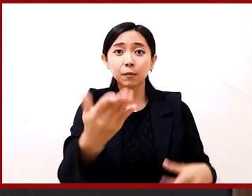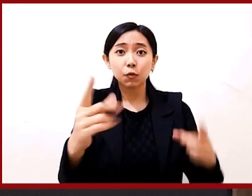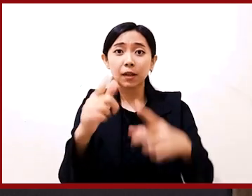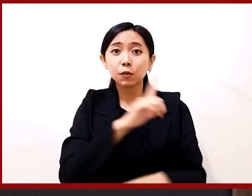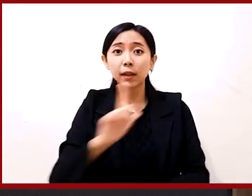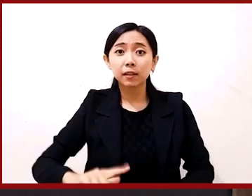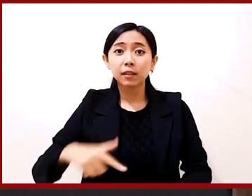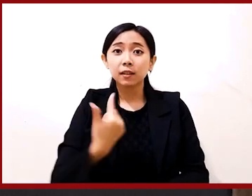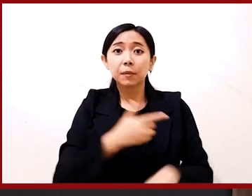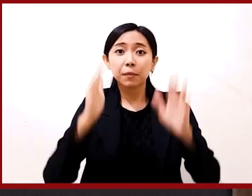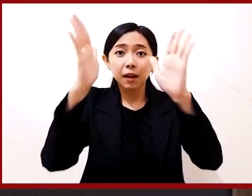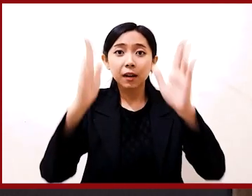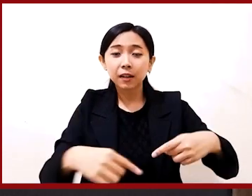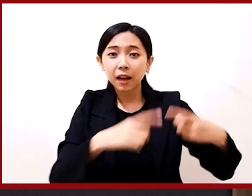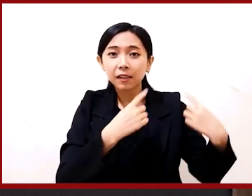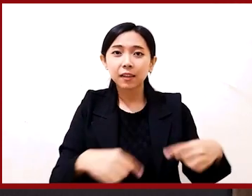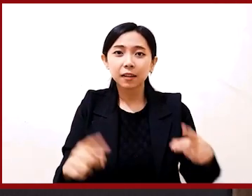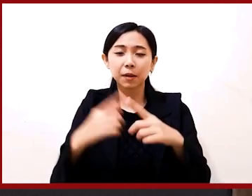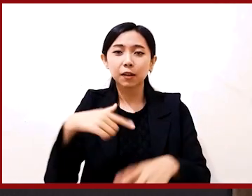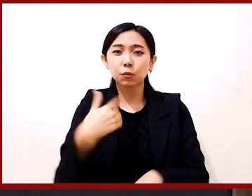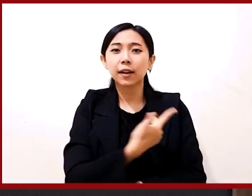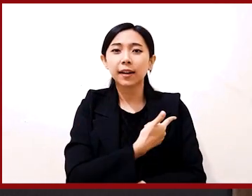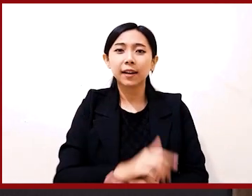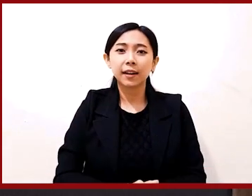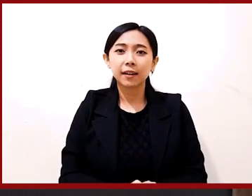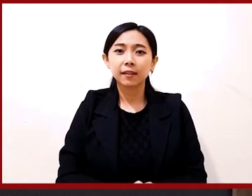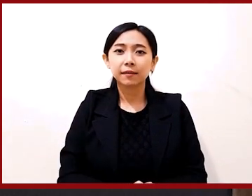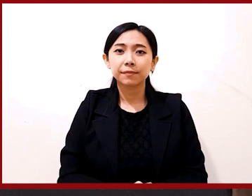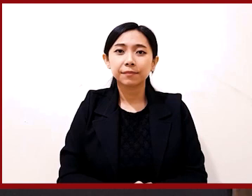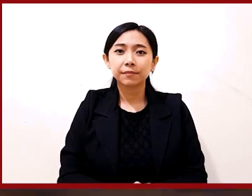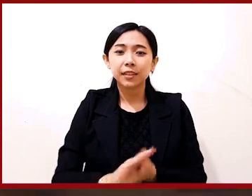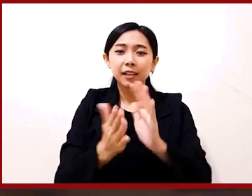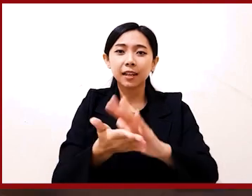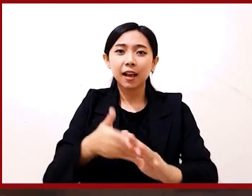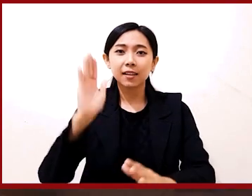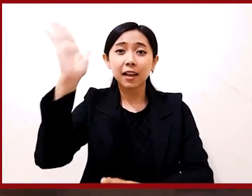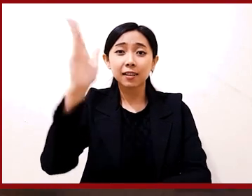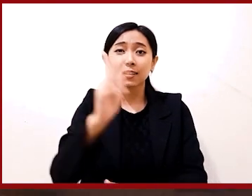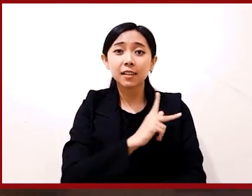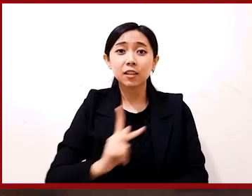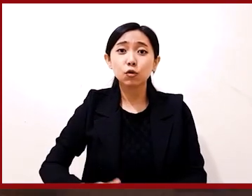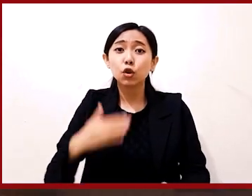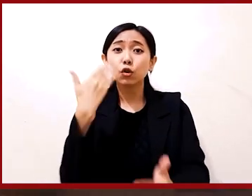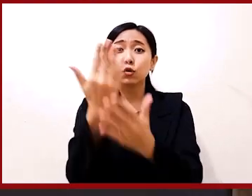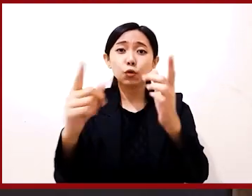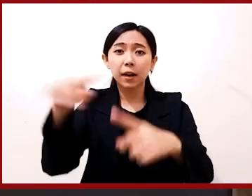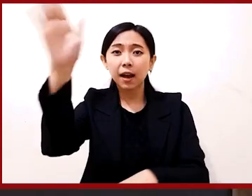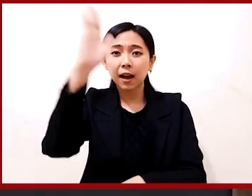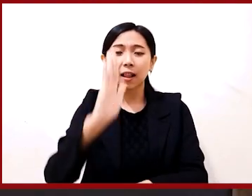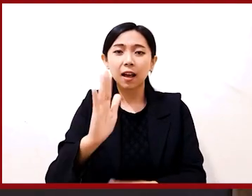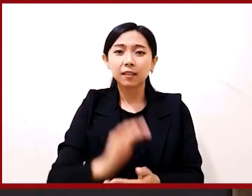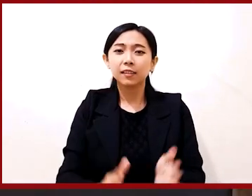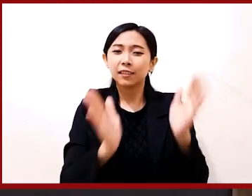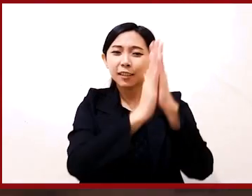Arahkanlah hatimu kepada Tuhan. Kami mengarahkan hati kami kepada Tuhan. Jadilah saksi Kristus.